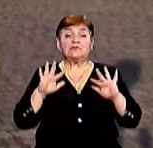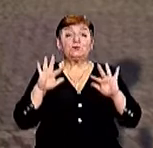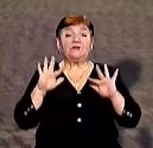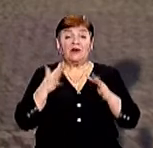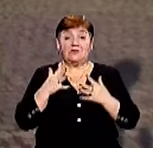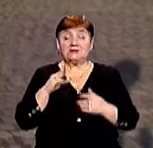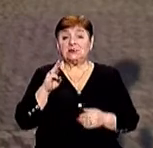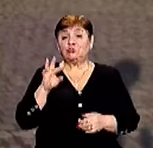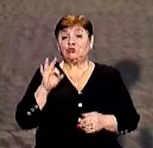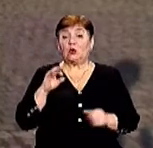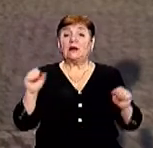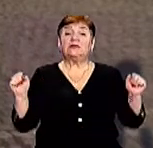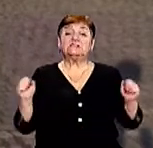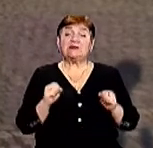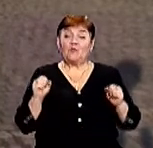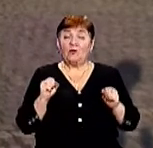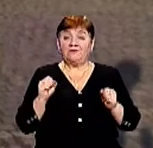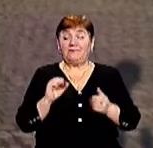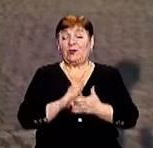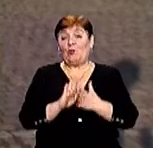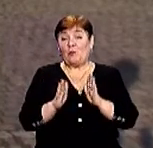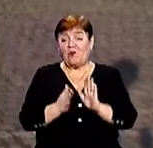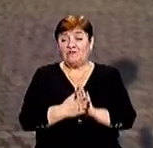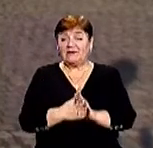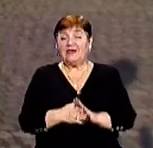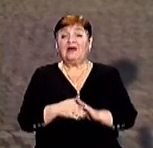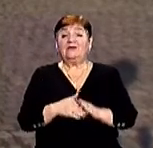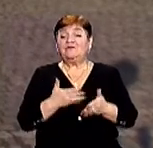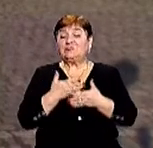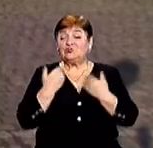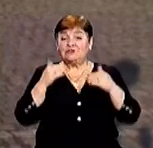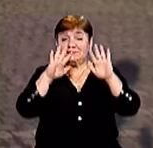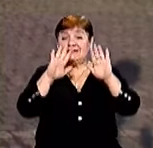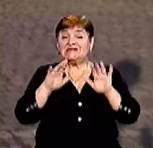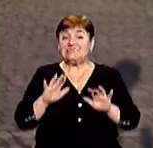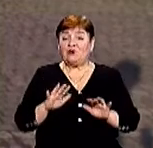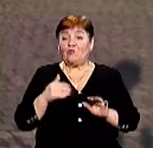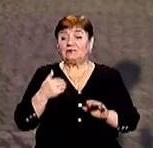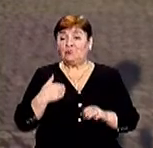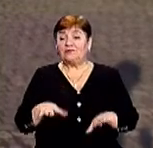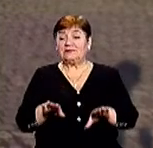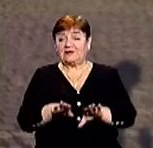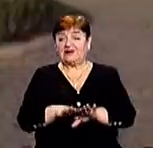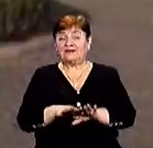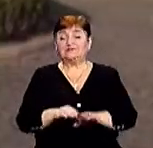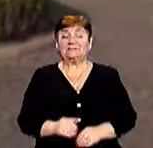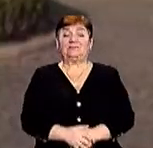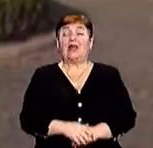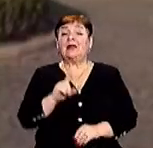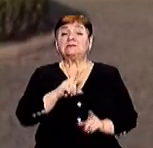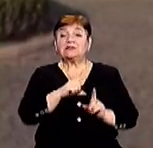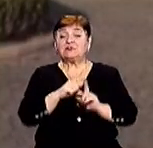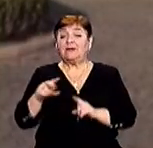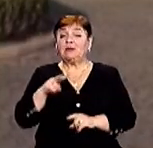на зимові кліматичні умови, так, на наявність снігу, але є, на жаль, такі, що відмовилися. За